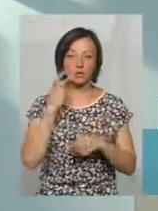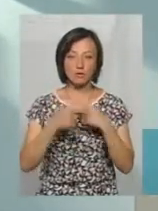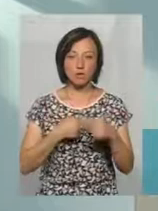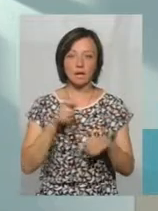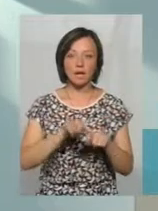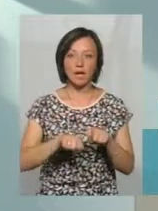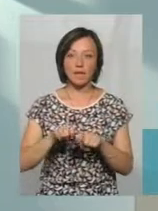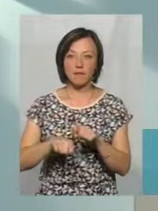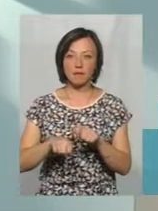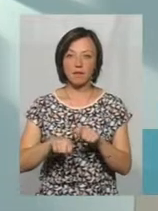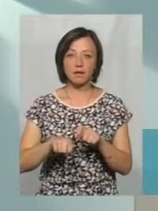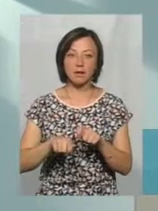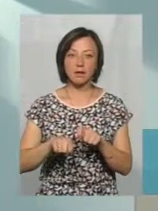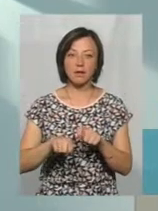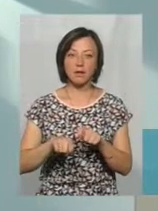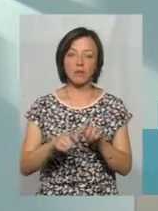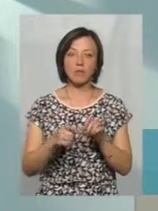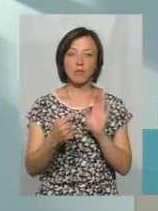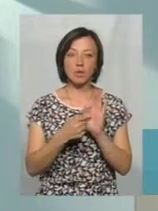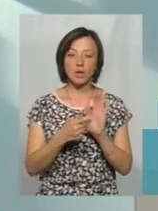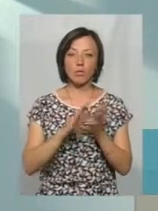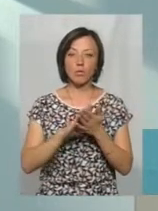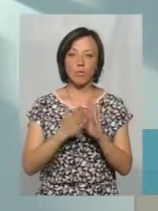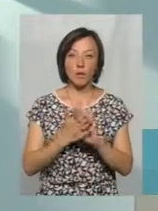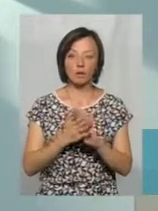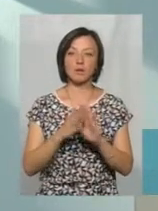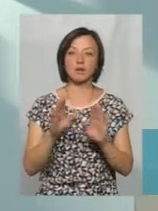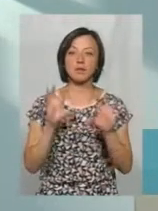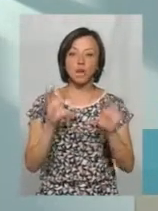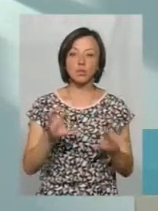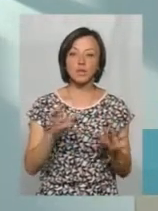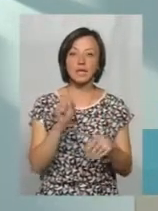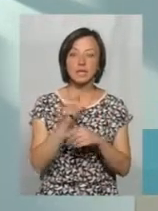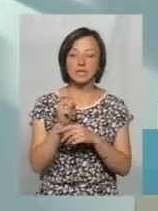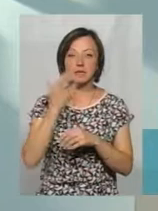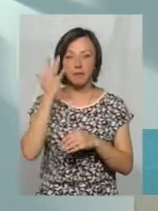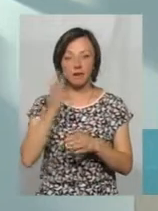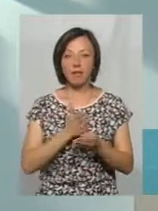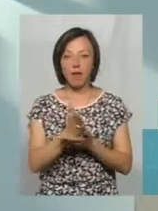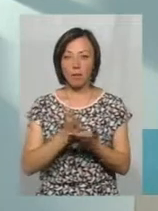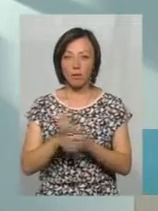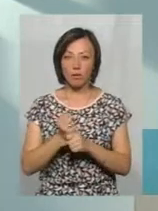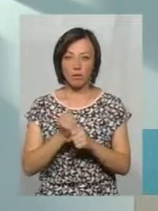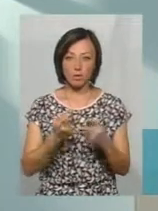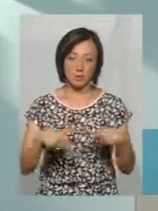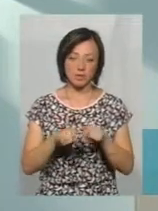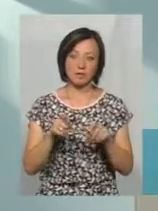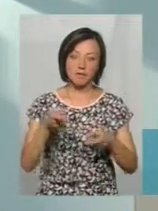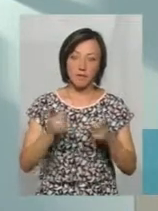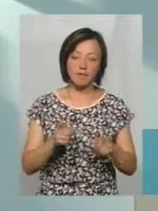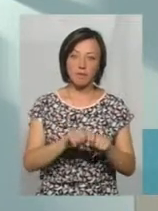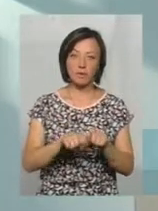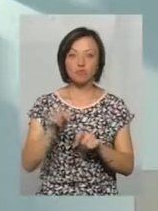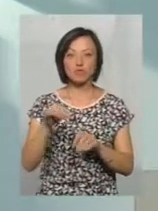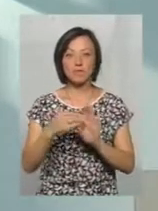перевірити положення статутного документу, що передбачено, які цілі, які напрямки роботи ставить перед собою організація. Справді перевірити,